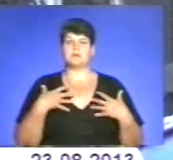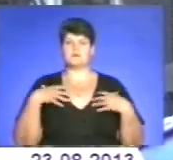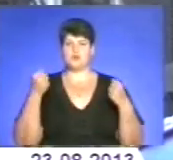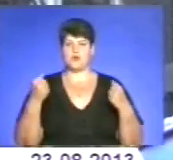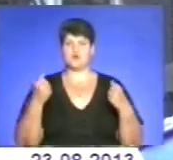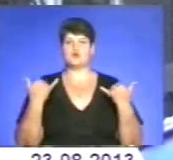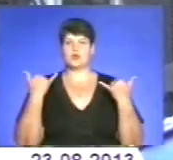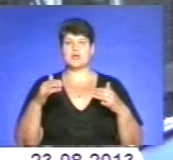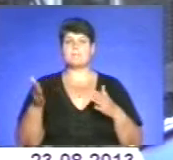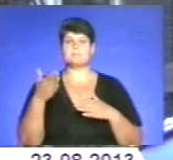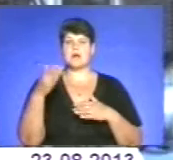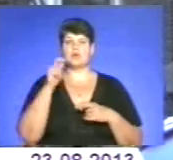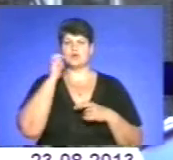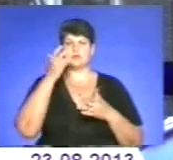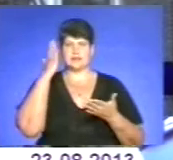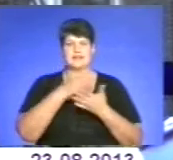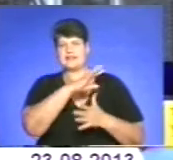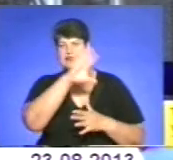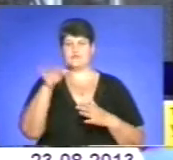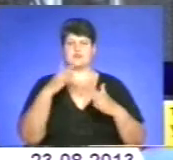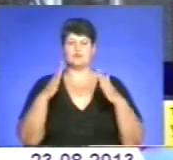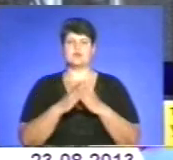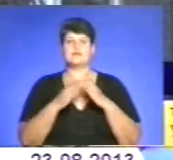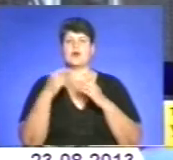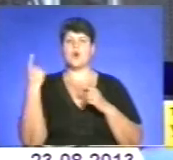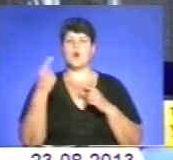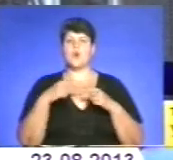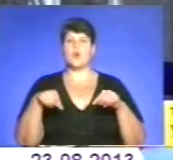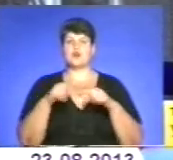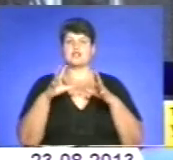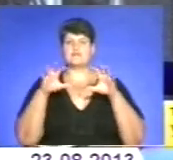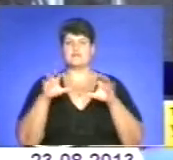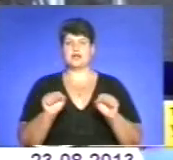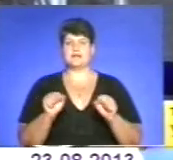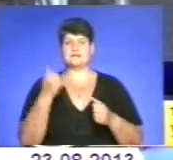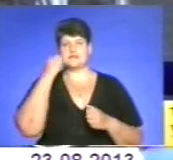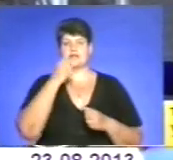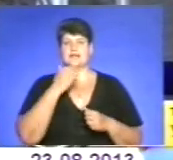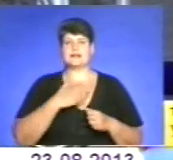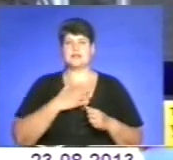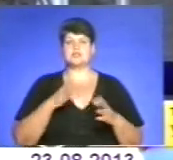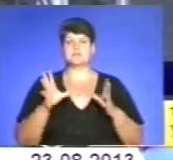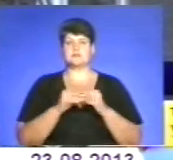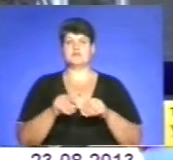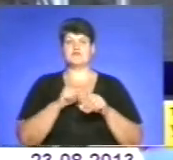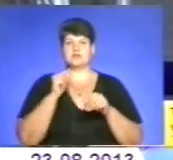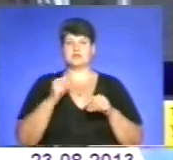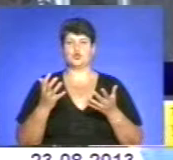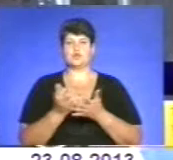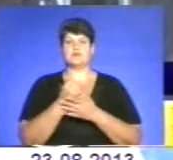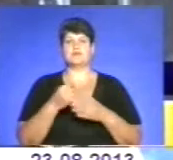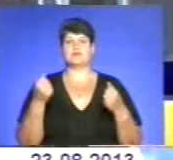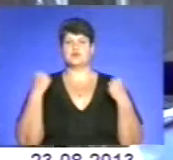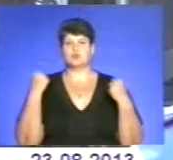Сьогодні прапор України майорить на всіх будівлях органів влади, а завдяки нашим видатним співвітчизникам та їхнім досягненням у спорті, культурі і